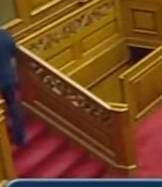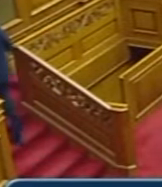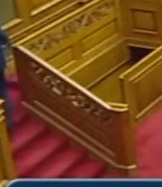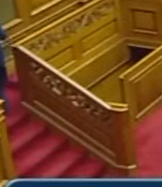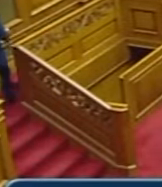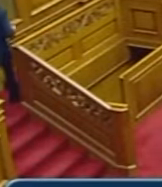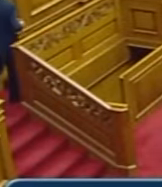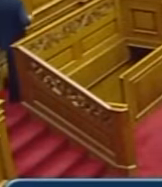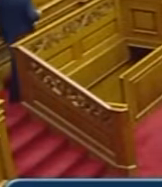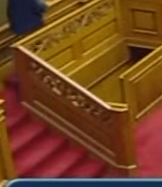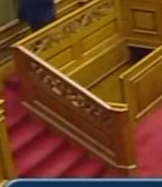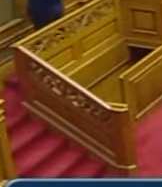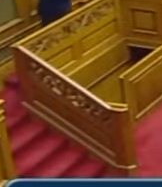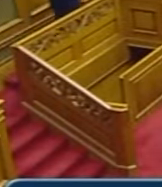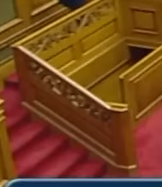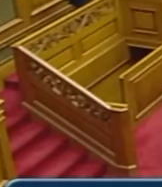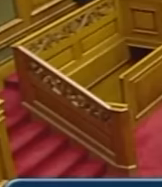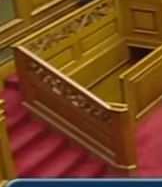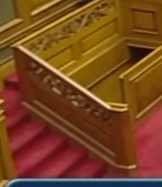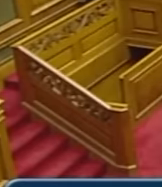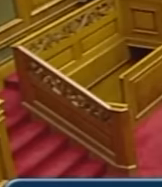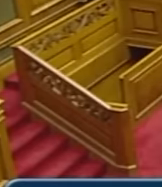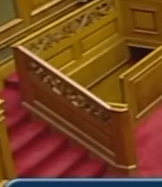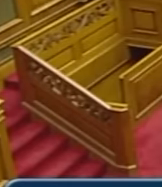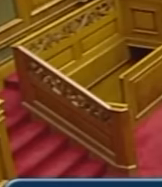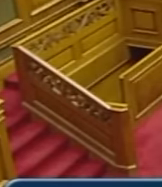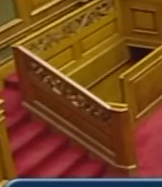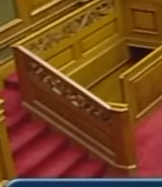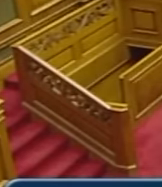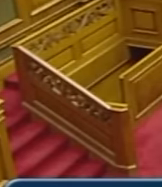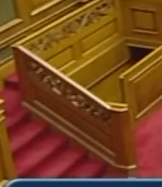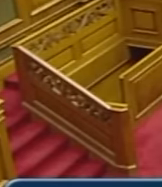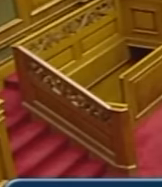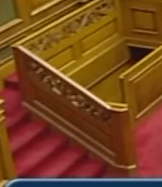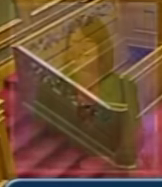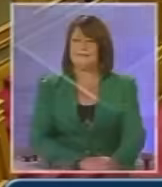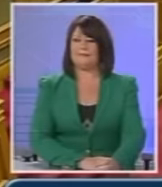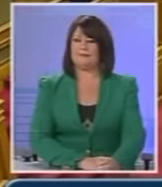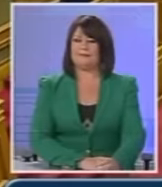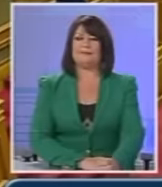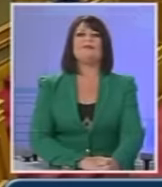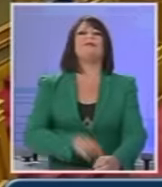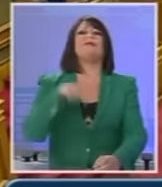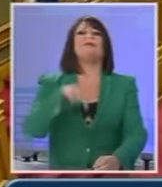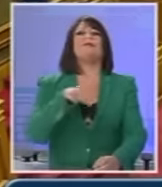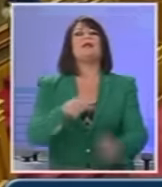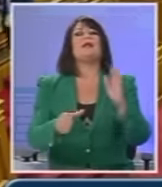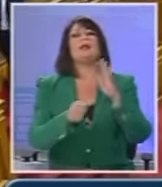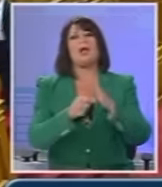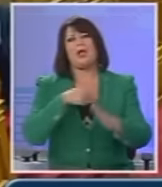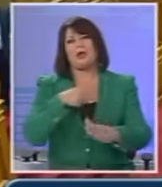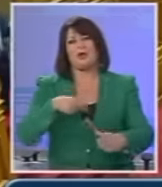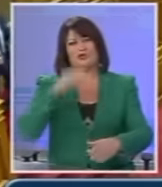Ευχαριστώ πολύ, κύριε Πρόεδρε. Κυρίες και κύριοι συνάδελφοι, ο κύριος Πρωθυπουργός έθεσε πάρα πολλά θέματα στη μία μισή ώρα